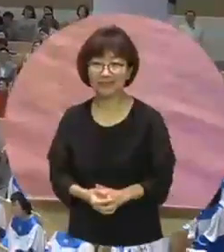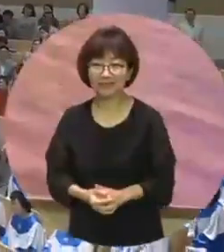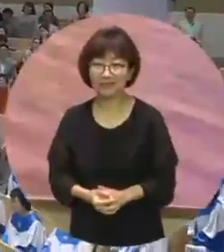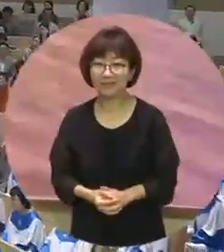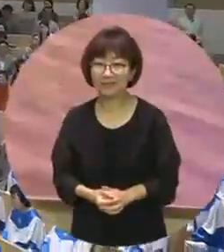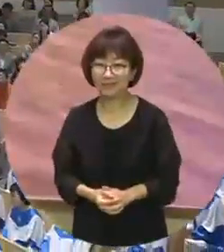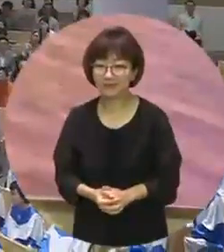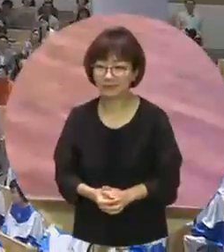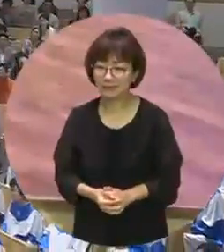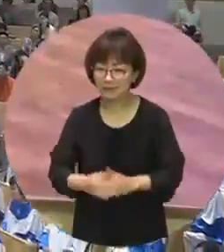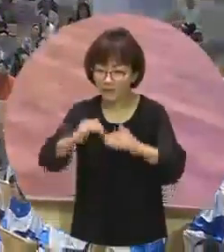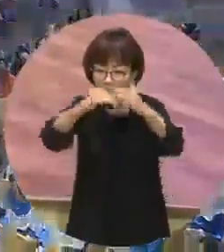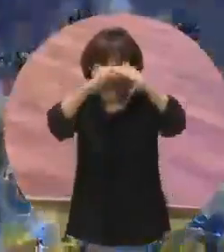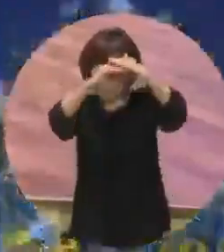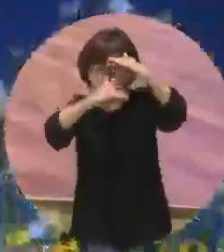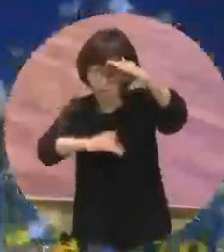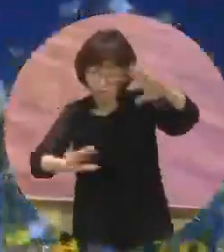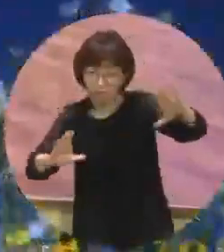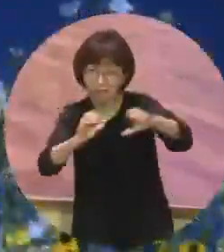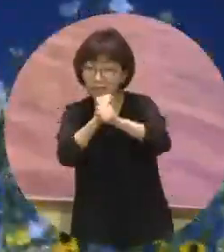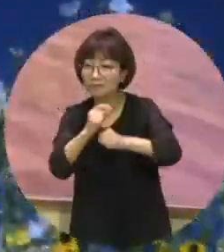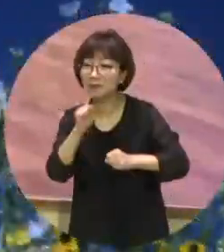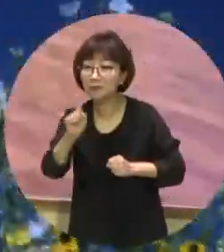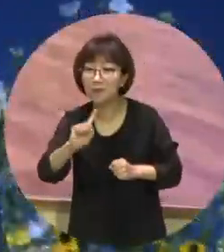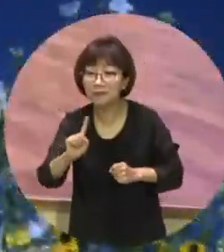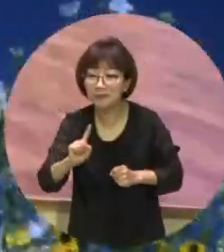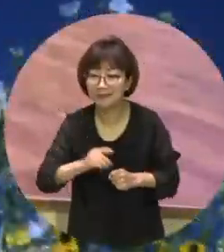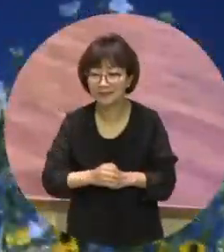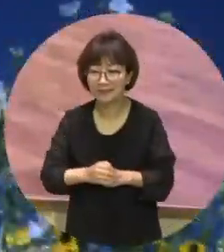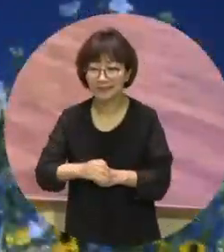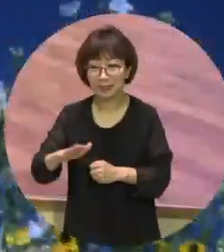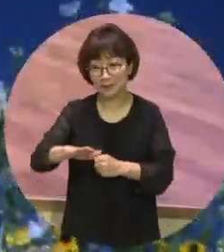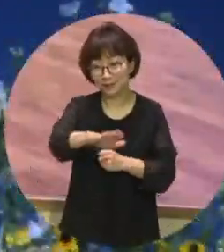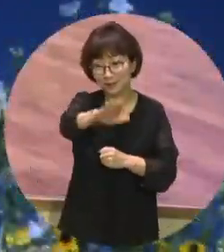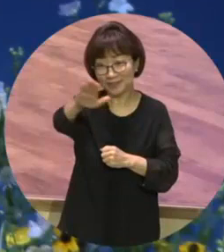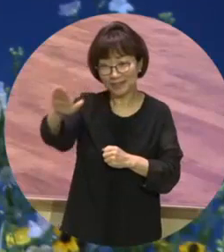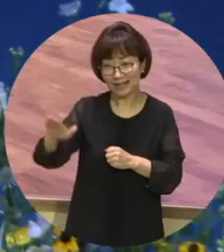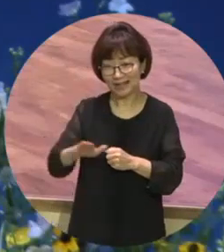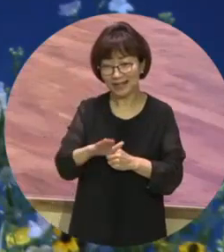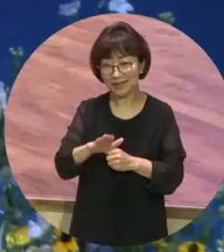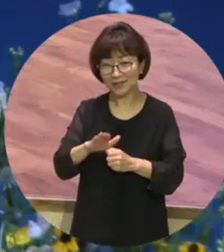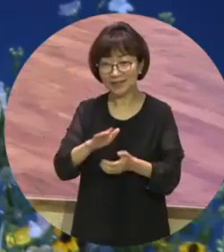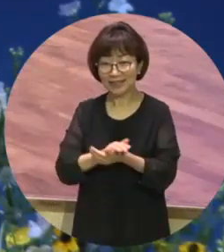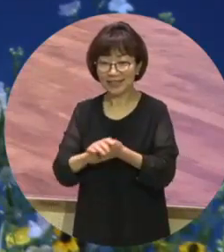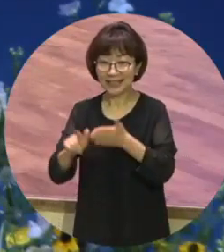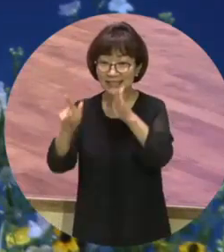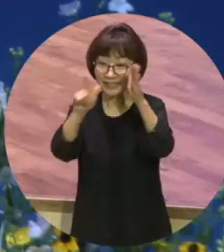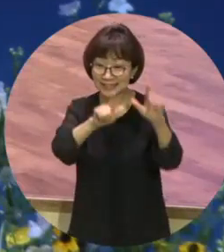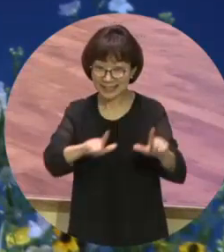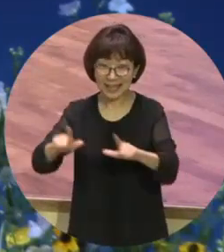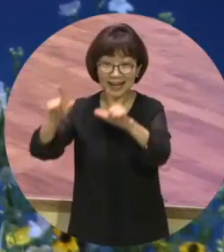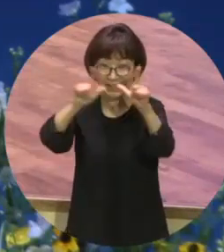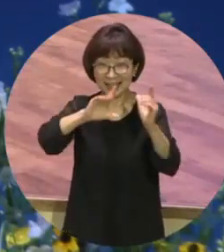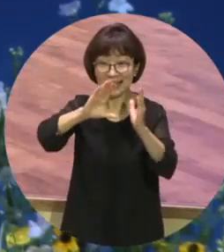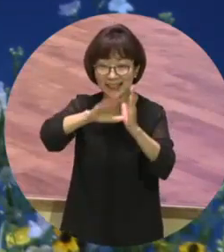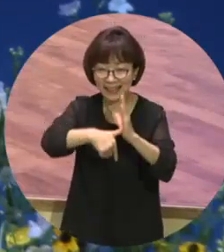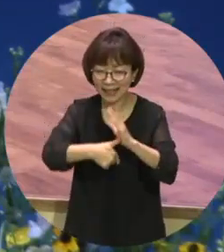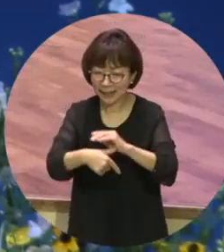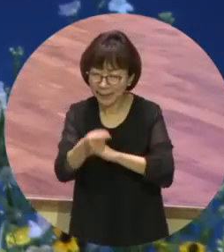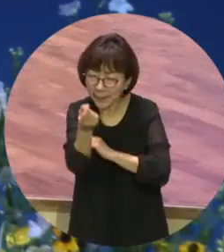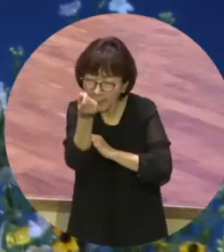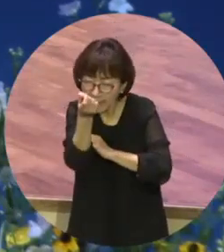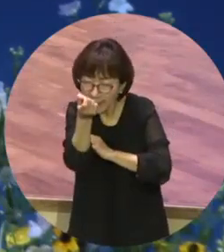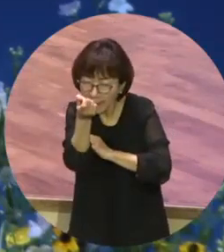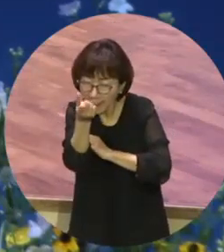있으니까요. 무슨 말입니까? 우리의 삶에서 아주 작은 것, 이 아주